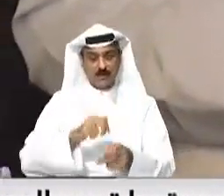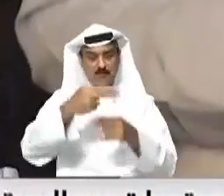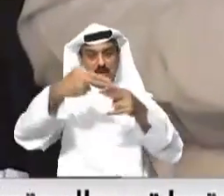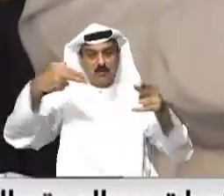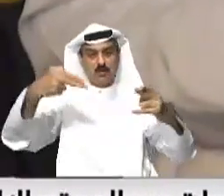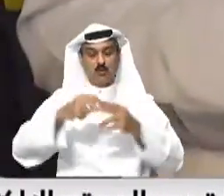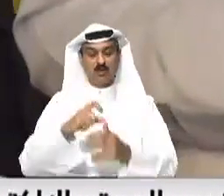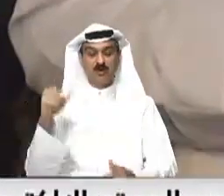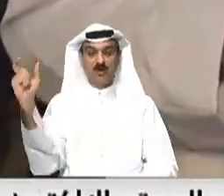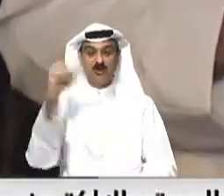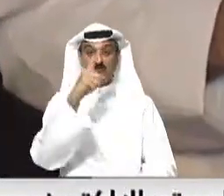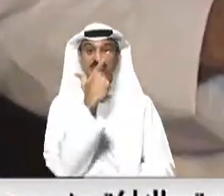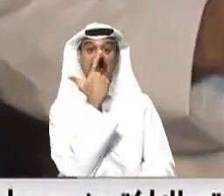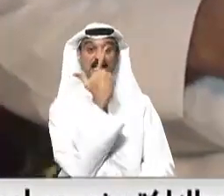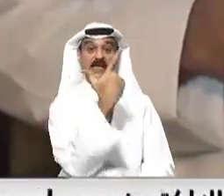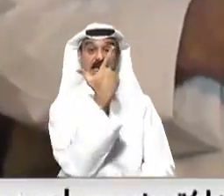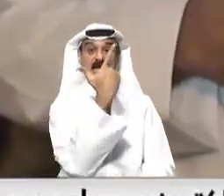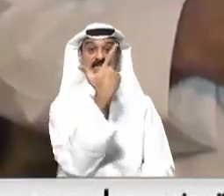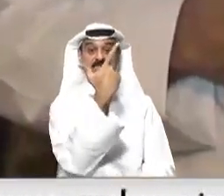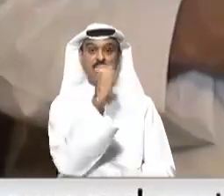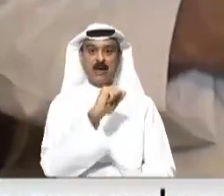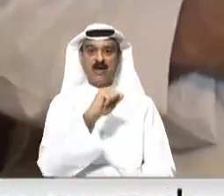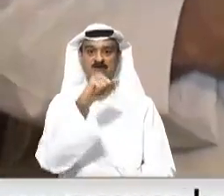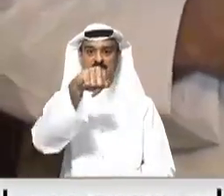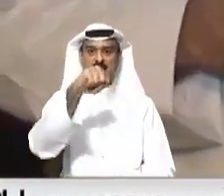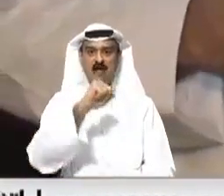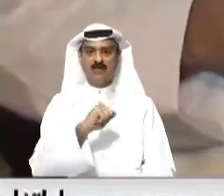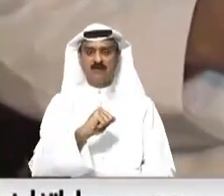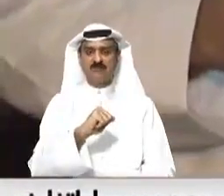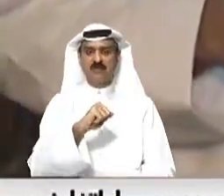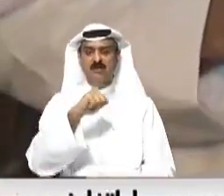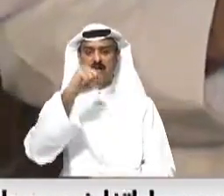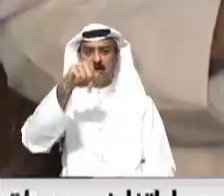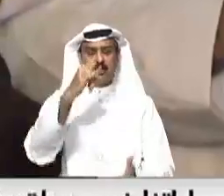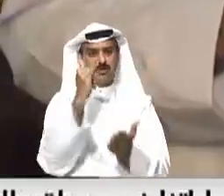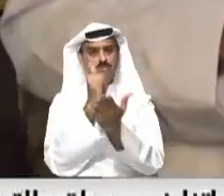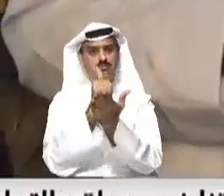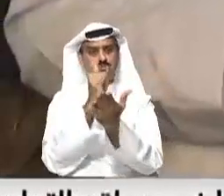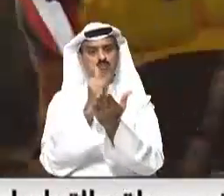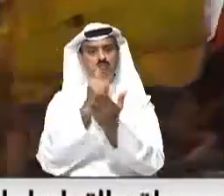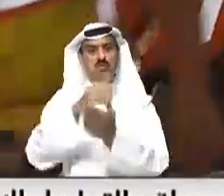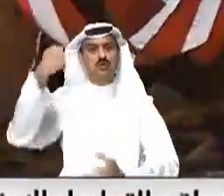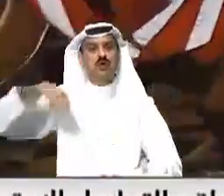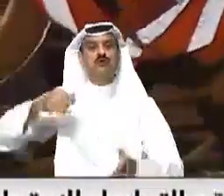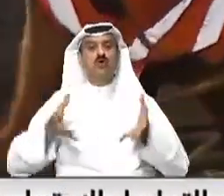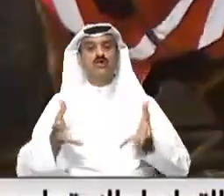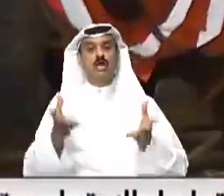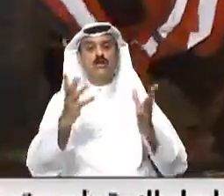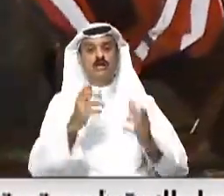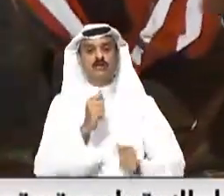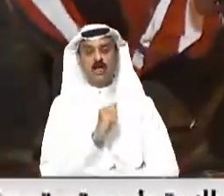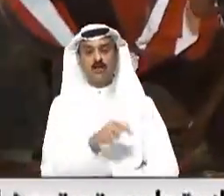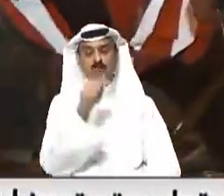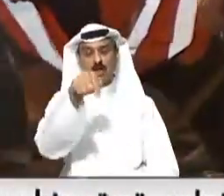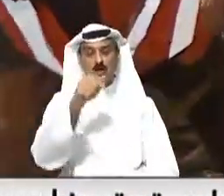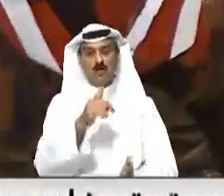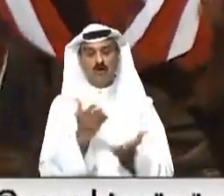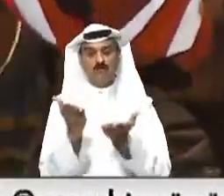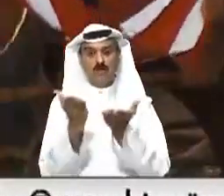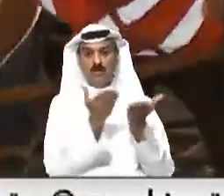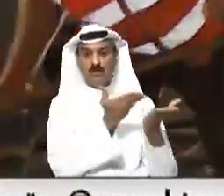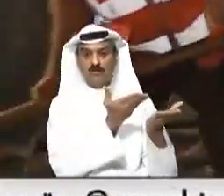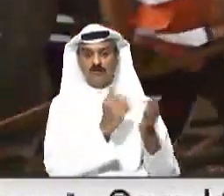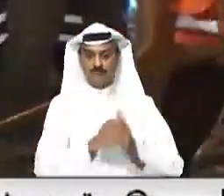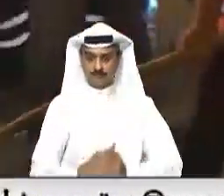في شهر يوليو المقبل مع المهندس أحمد الصالح المتحدث الرسمي في وزارة الأشغال العامة والوكيل المساعد للتخطيط